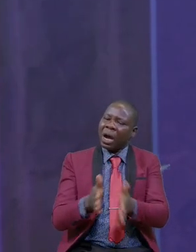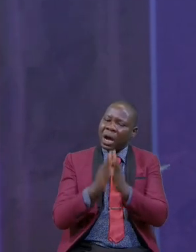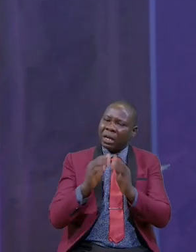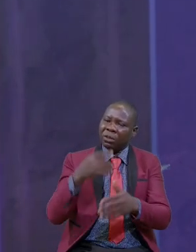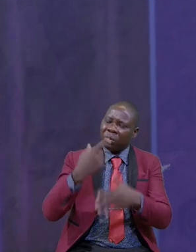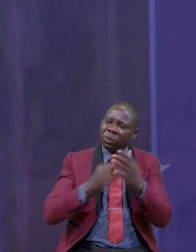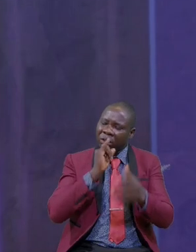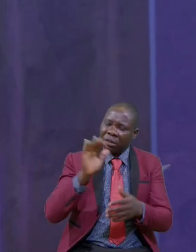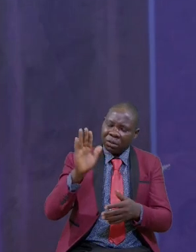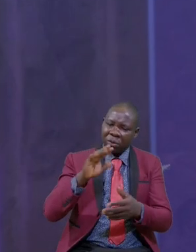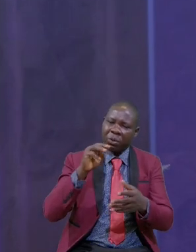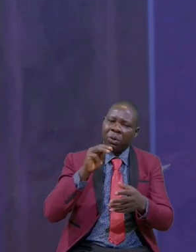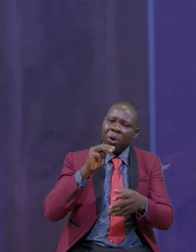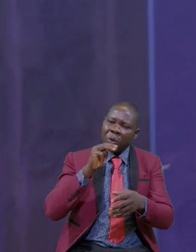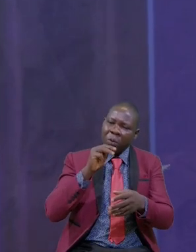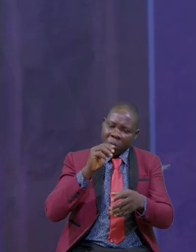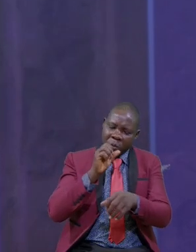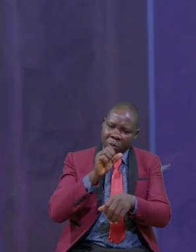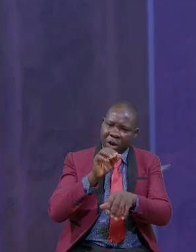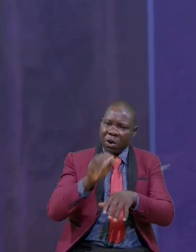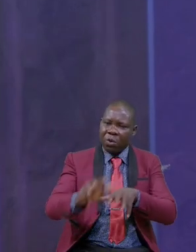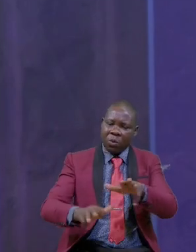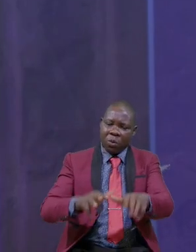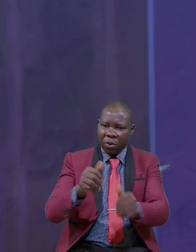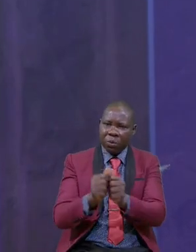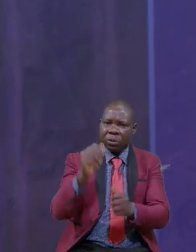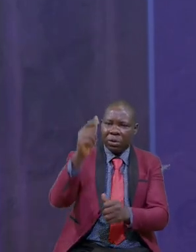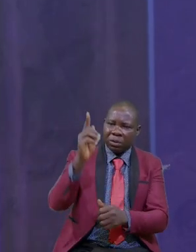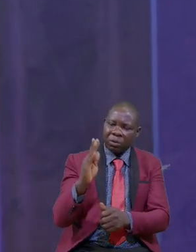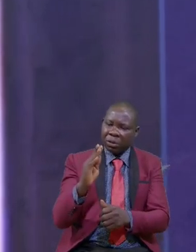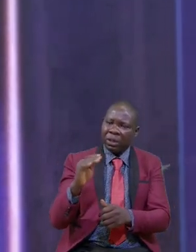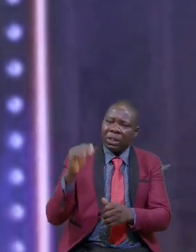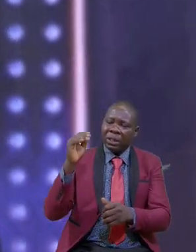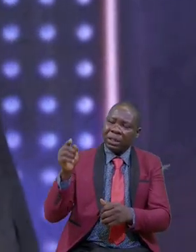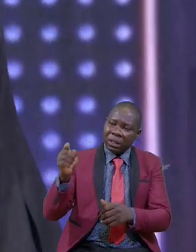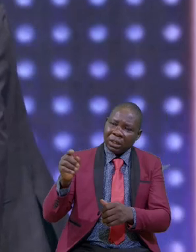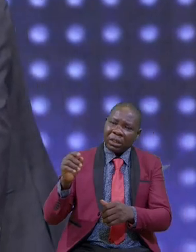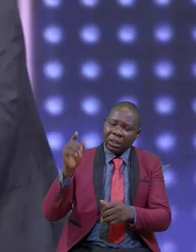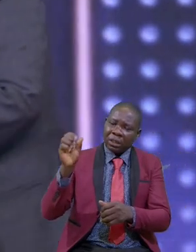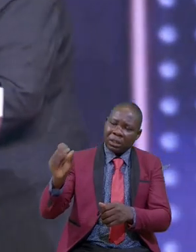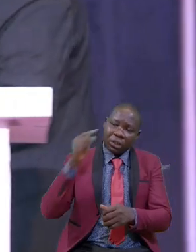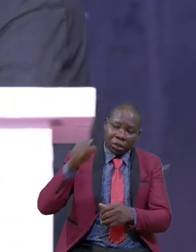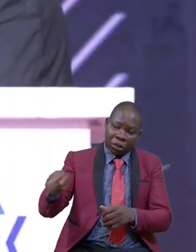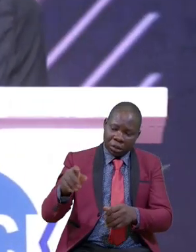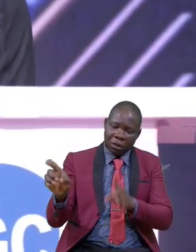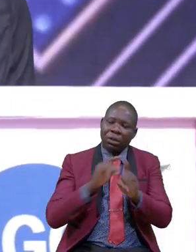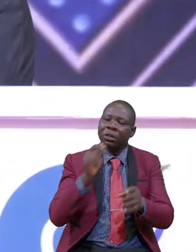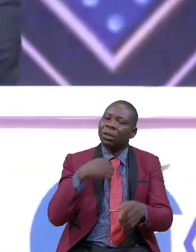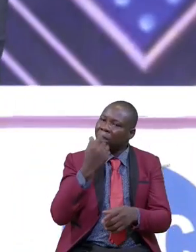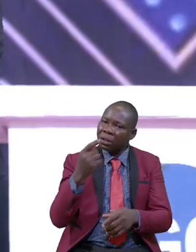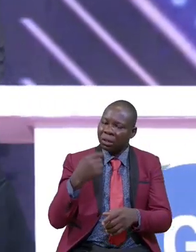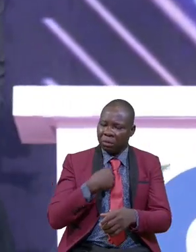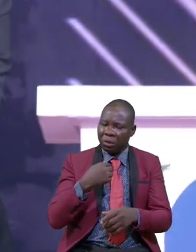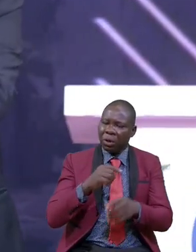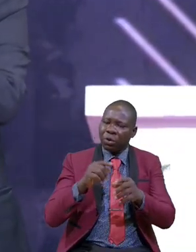to discuss with you. He discuter avec toi. To il m'a dit de te le dire. Ne dis pas de discussion. Elle est partie. Away. And